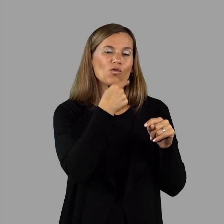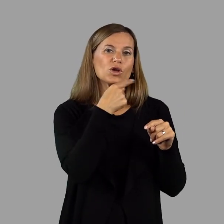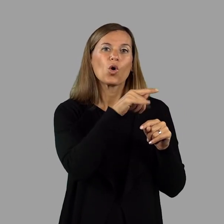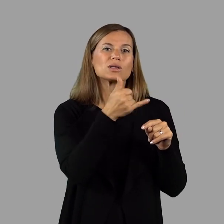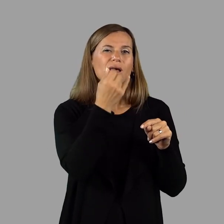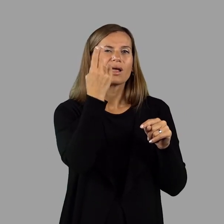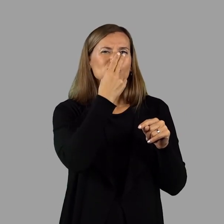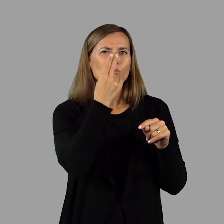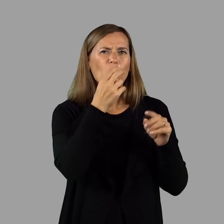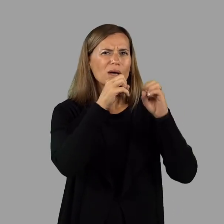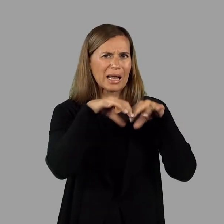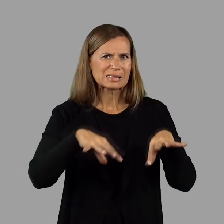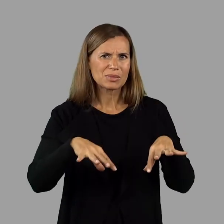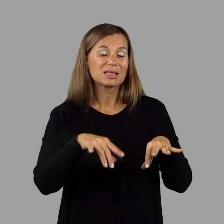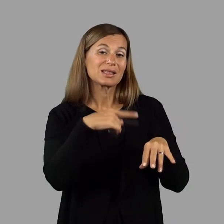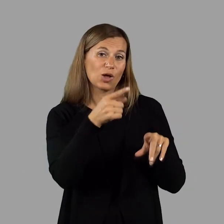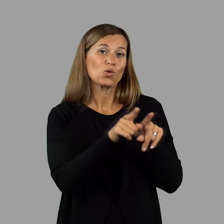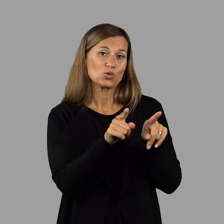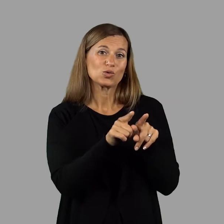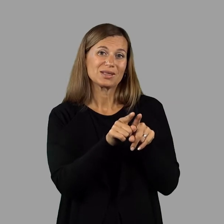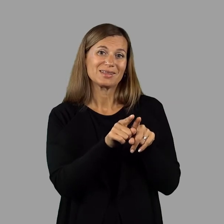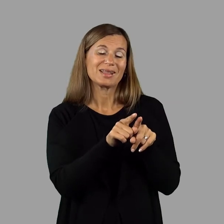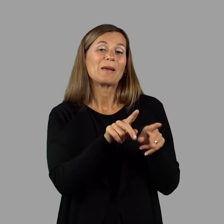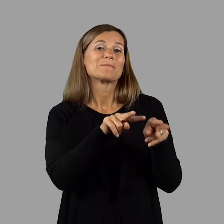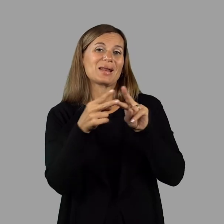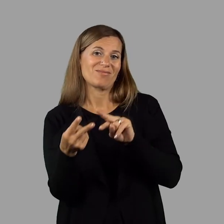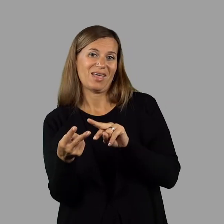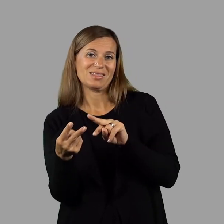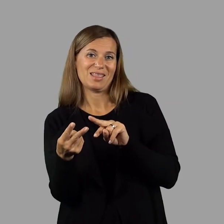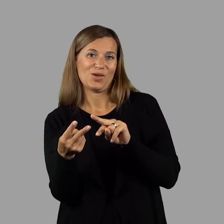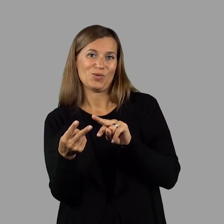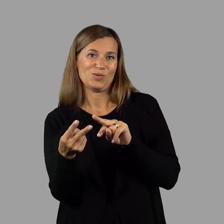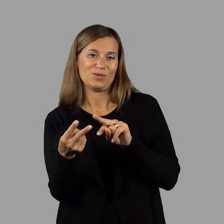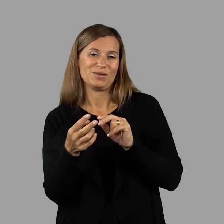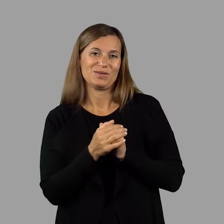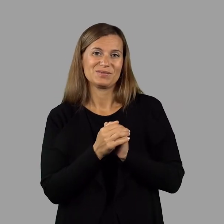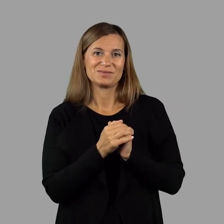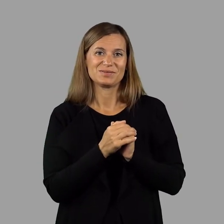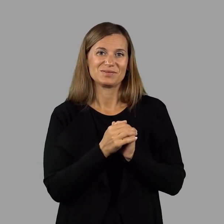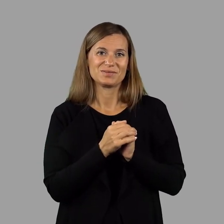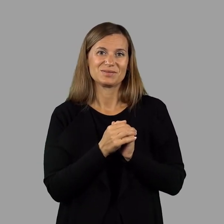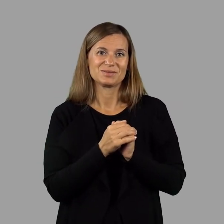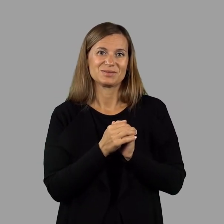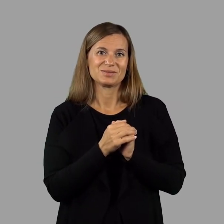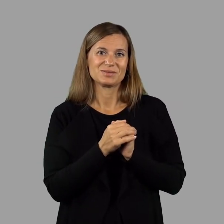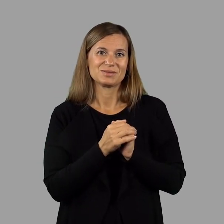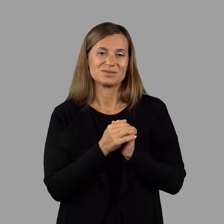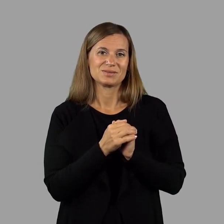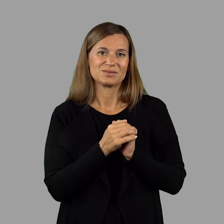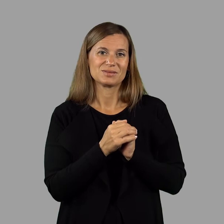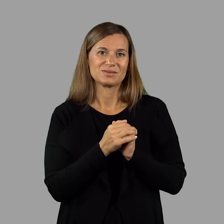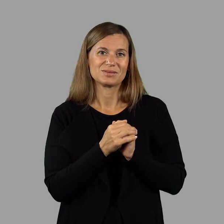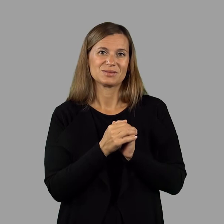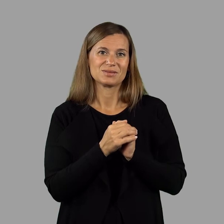razumel razbiti in tako je potem tudi prevedel. Ne? It is difficult to break down complex information systems without a